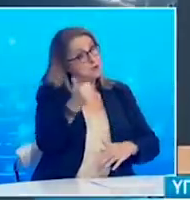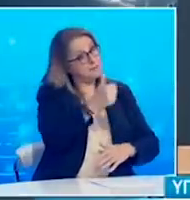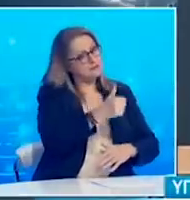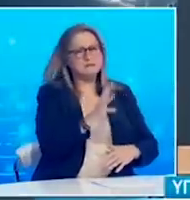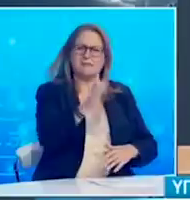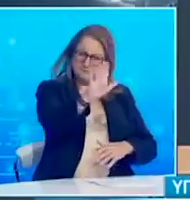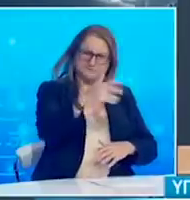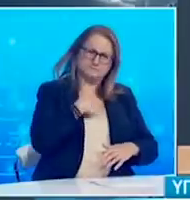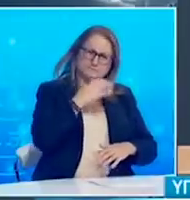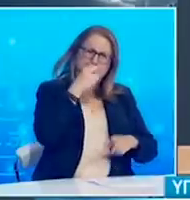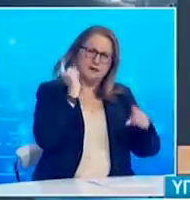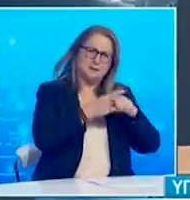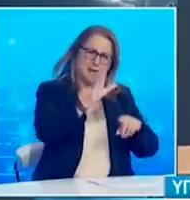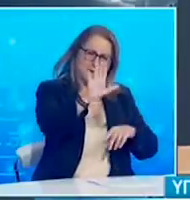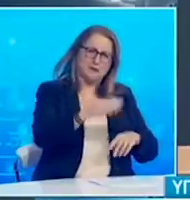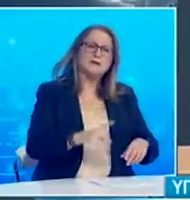οποίος